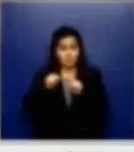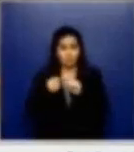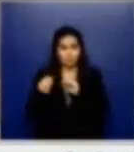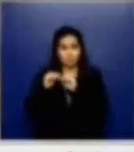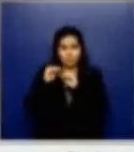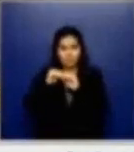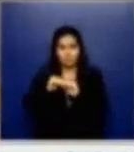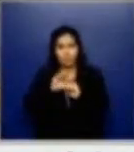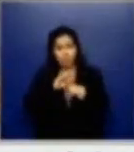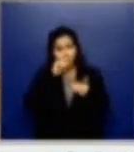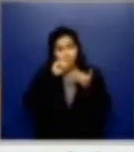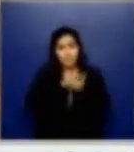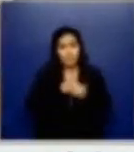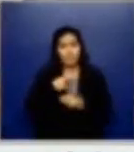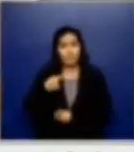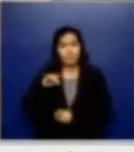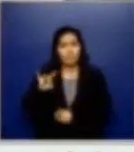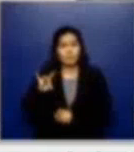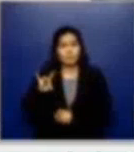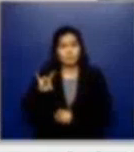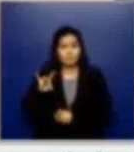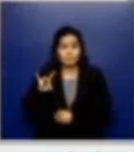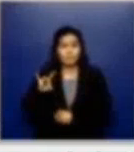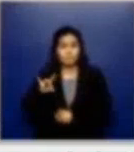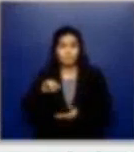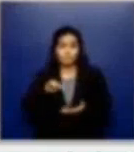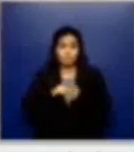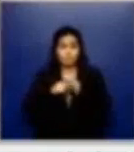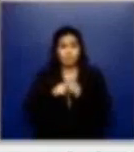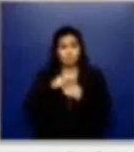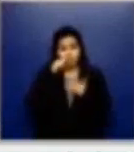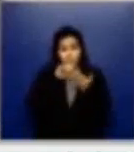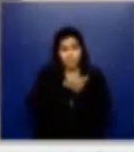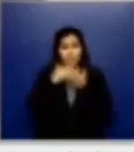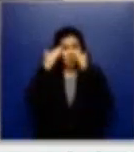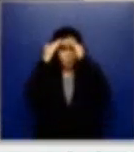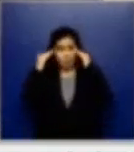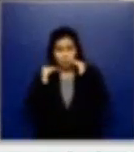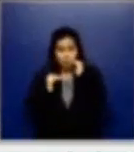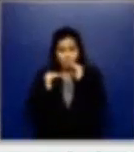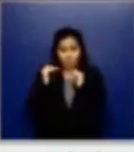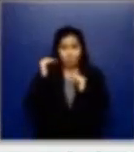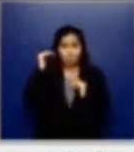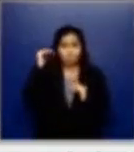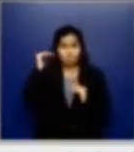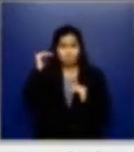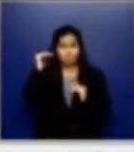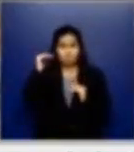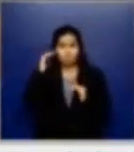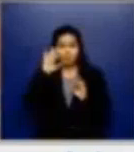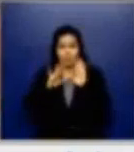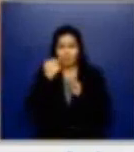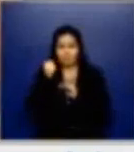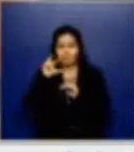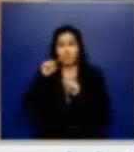4-5% ของเราครับลบ8แสดงว่าเรากับเวียดนามนี่ห่างกันเท่าไหร่ครับ4-5 กับ 8ห่างกันกับ